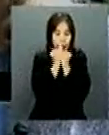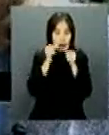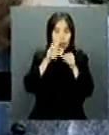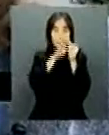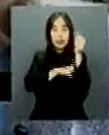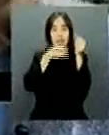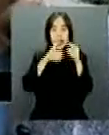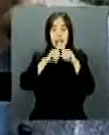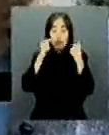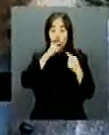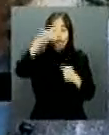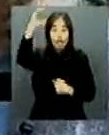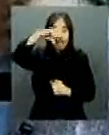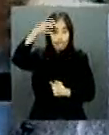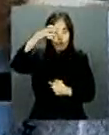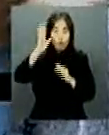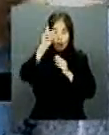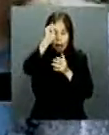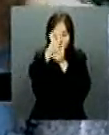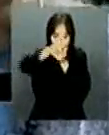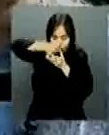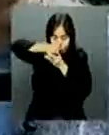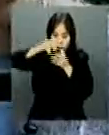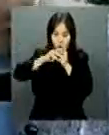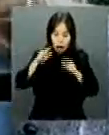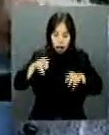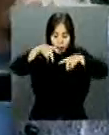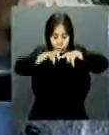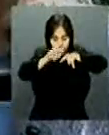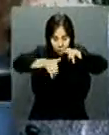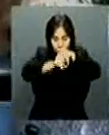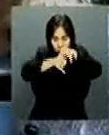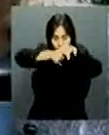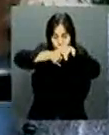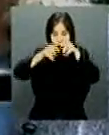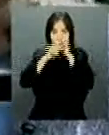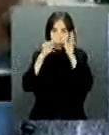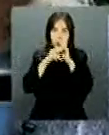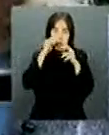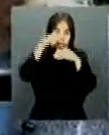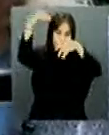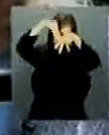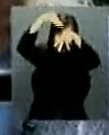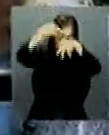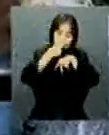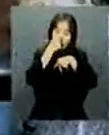ลาฝนตกพวกมันจะก้มหัวลงไว้ระหว่างเข่าค่ะทั้งนี้เพื่อป้องกันไม่ให้น้ำฝนไหลเข้าจมูกของพว